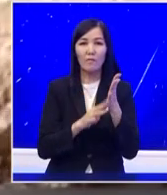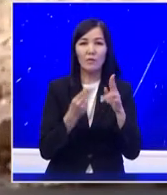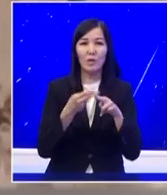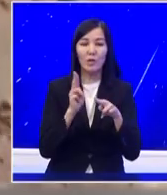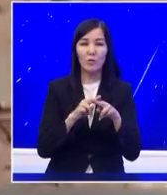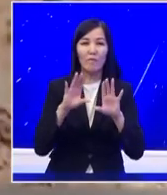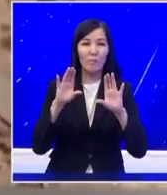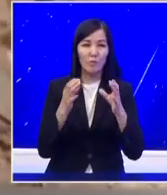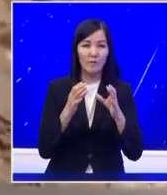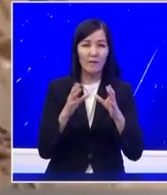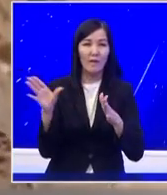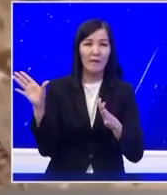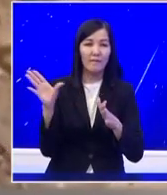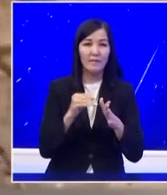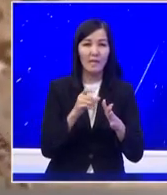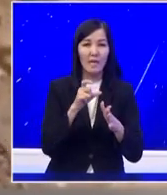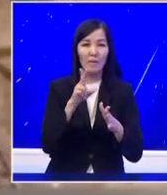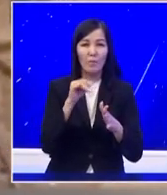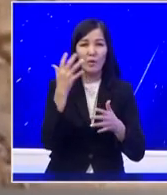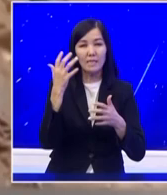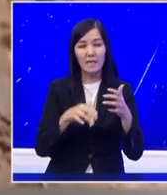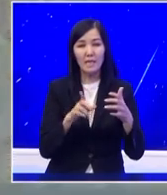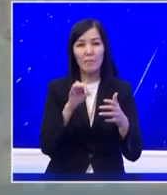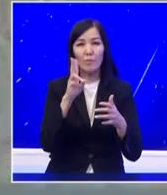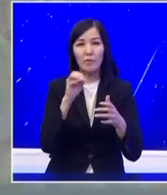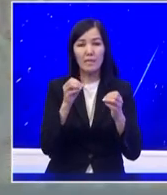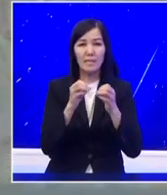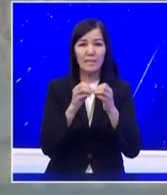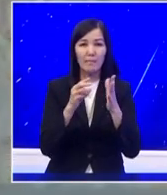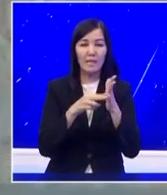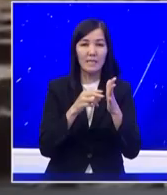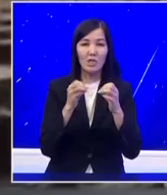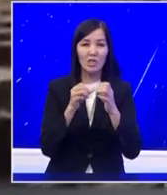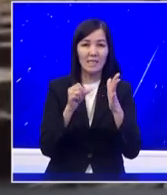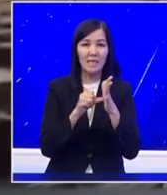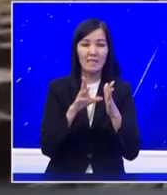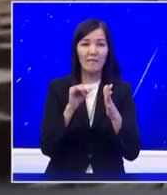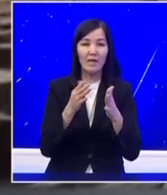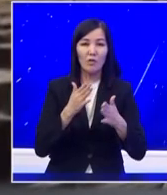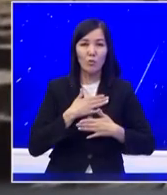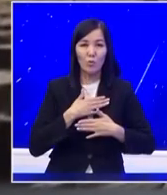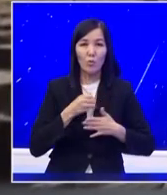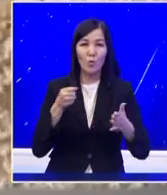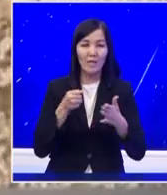которых бронзовых. Все их датируют эпохой средней бронзы. Это 17-16 век до нашей эры.